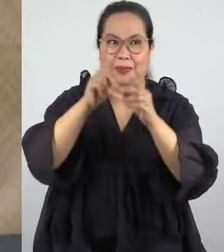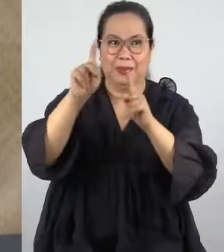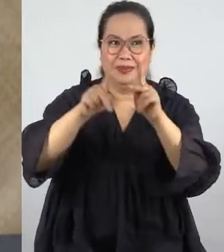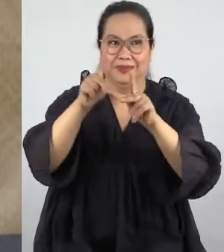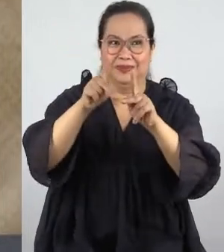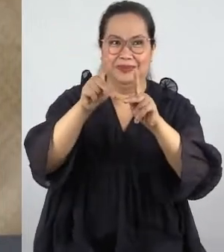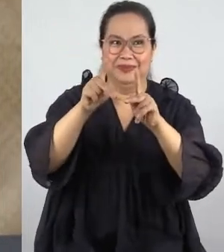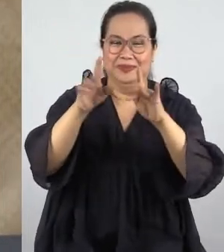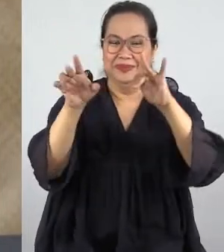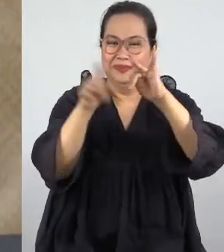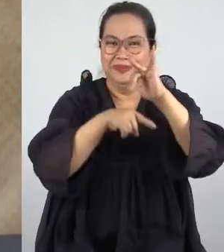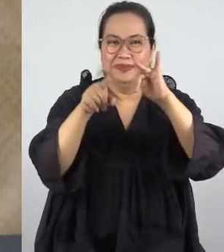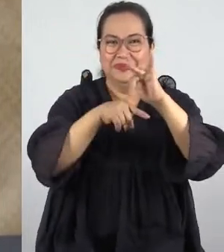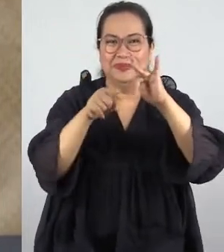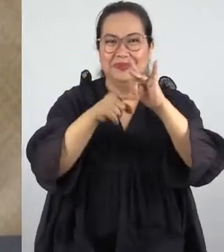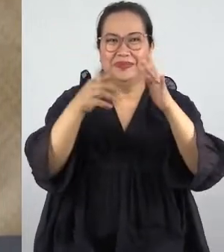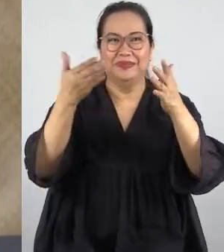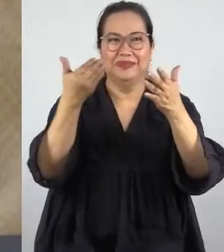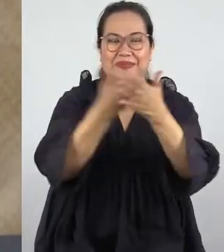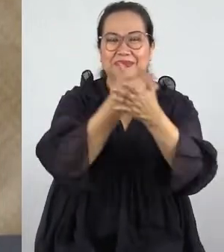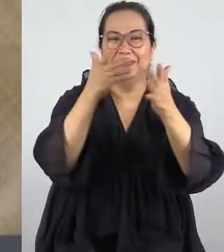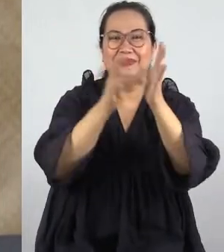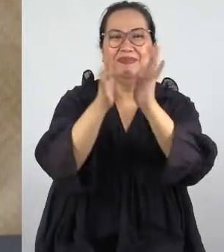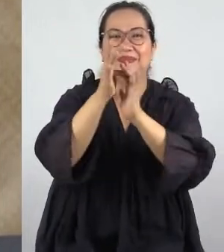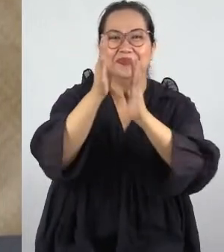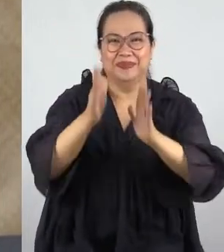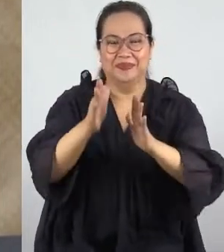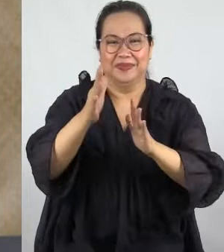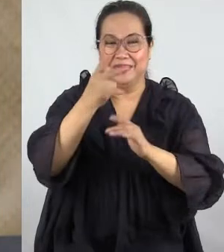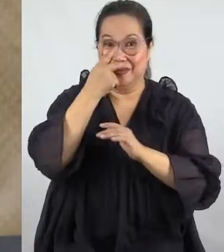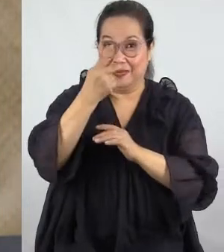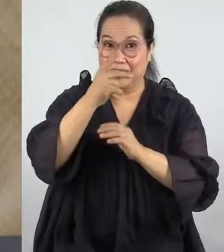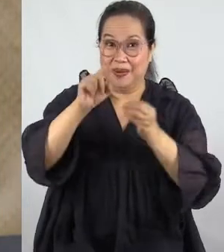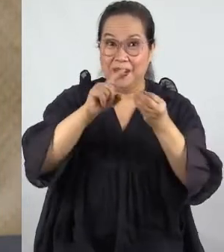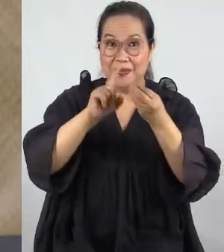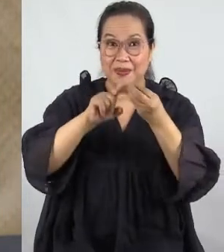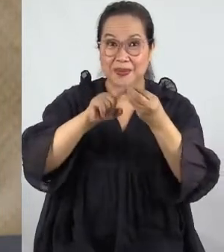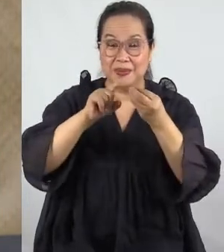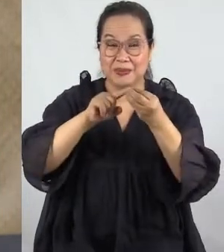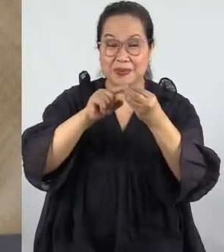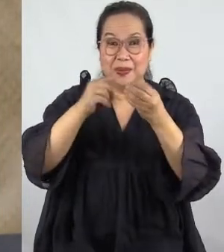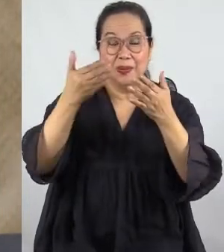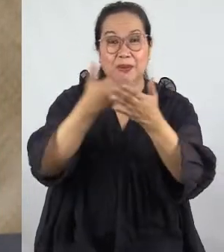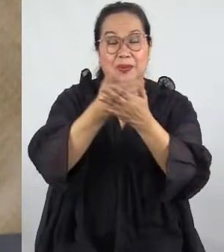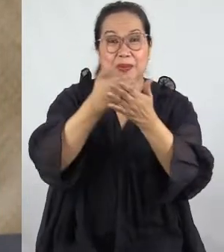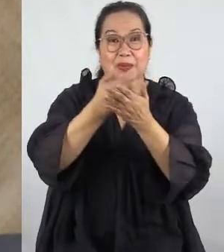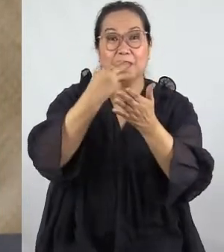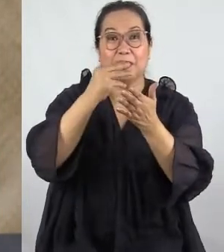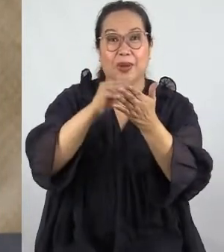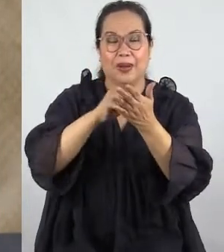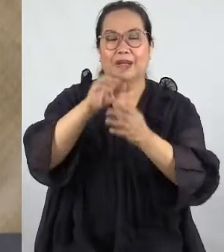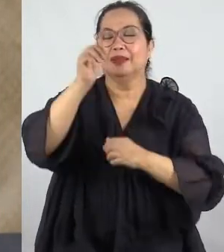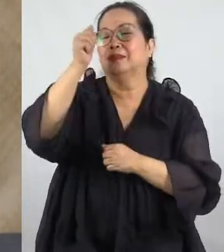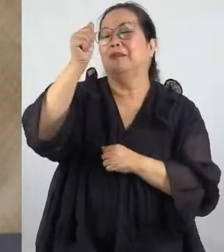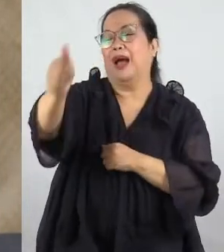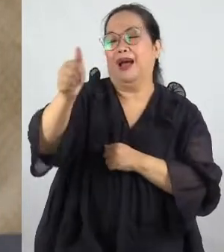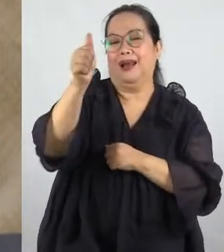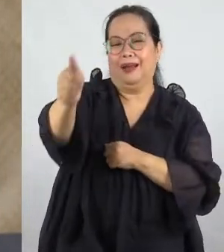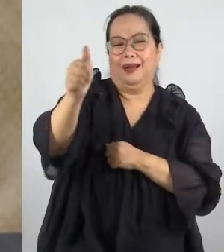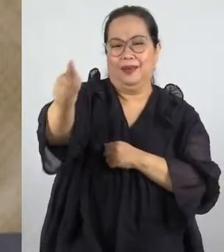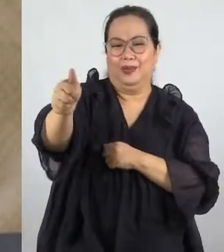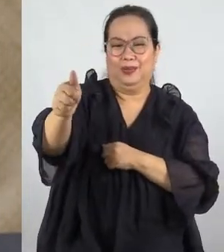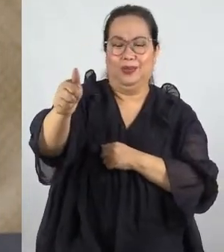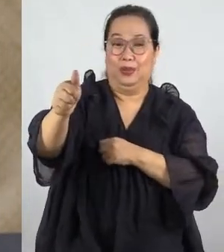Meron pong mga Kristiyano na ganyan. Kanila na lang ang mabuting balita ng kaligtasan. Bahala na kayo, yung iba na